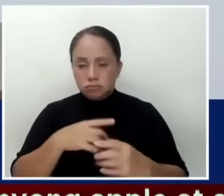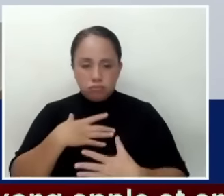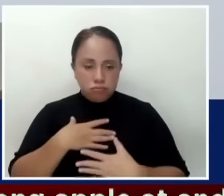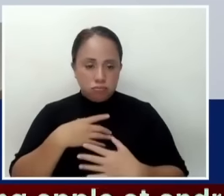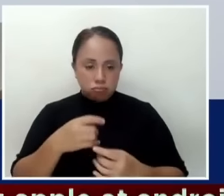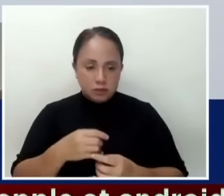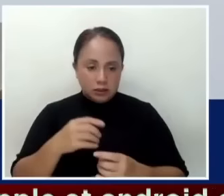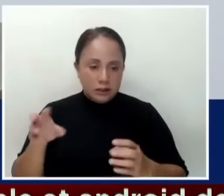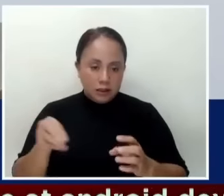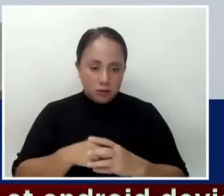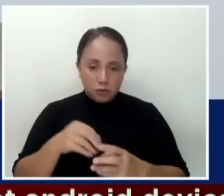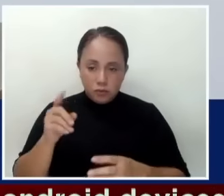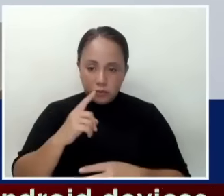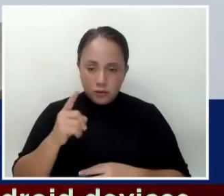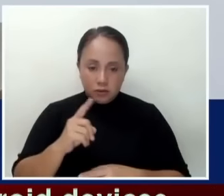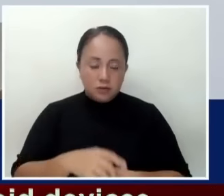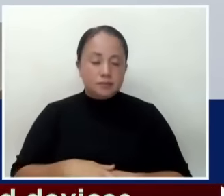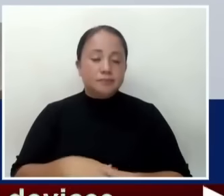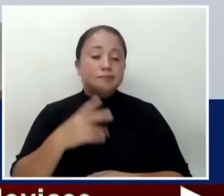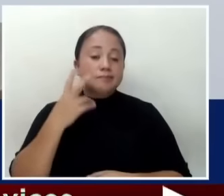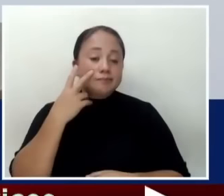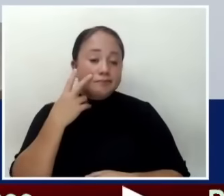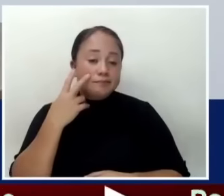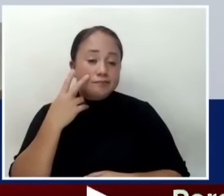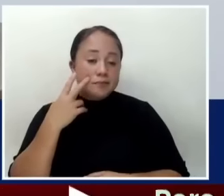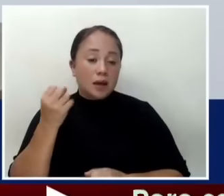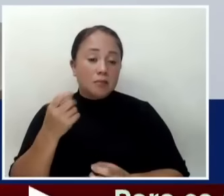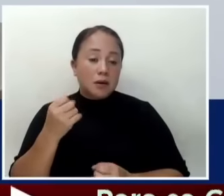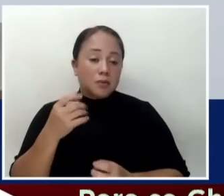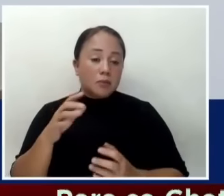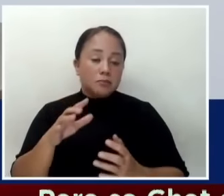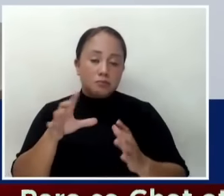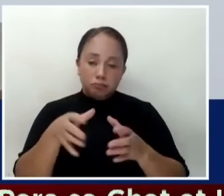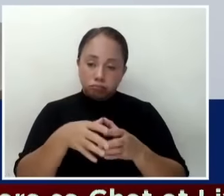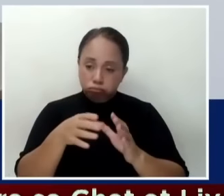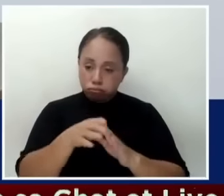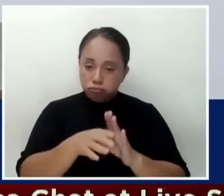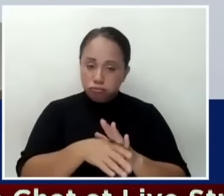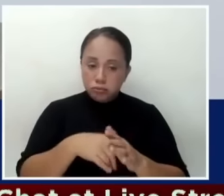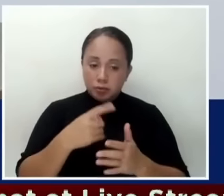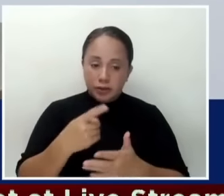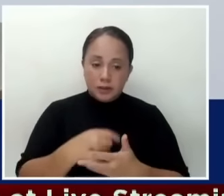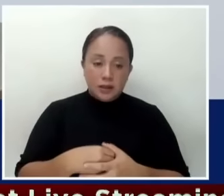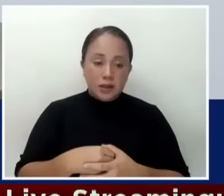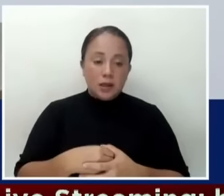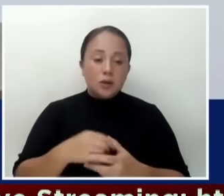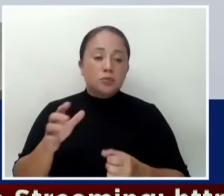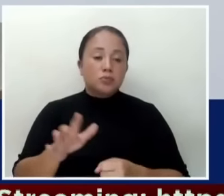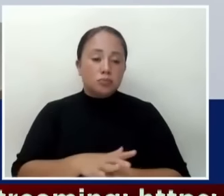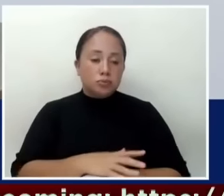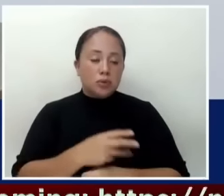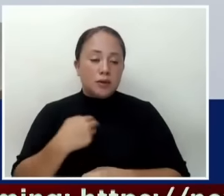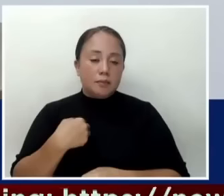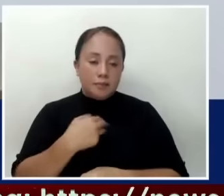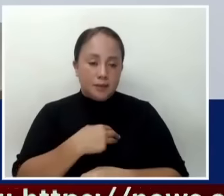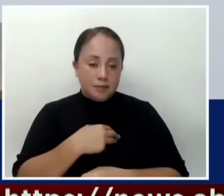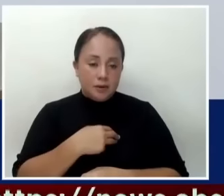kasama na dyan, makikita natin karamihan sa mga party list ngayon ay puro mga miyembro